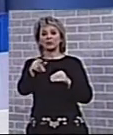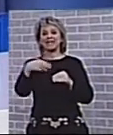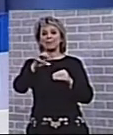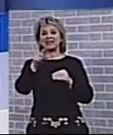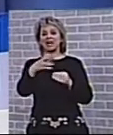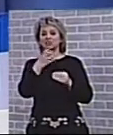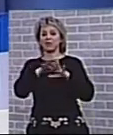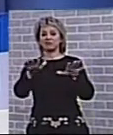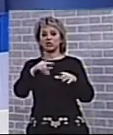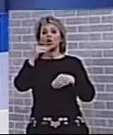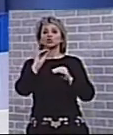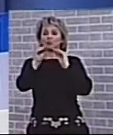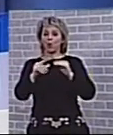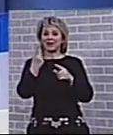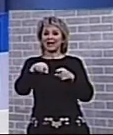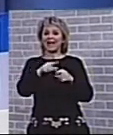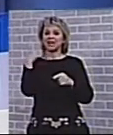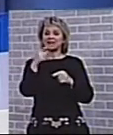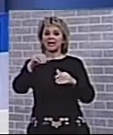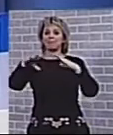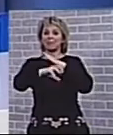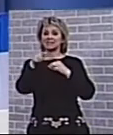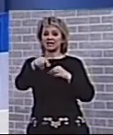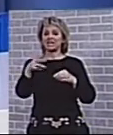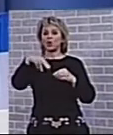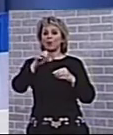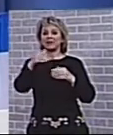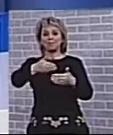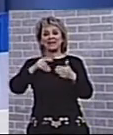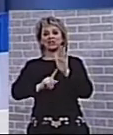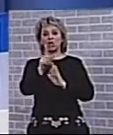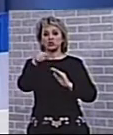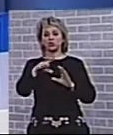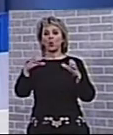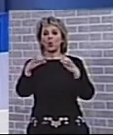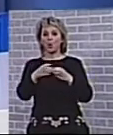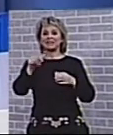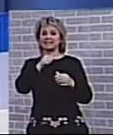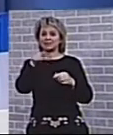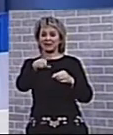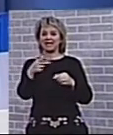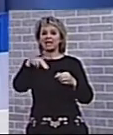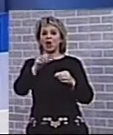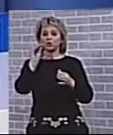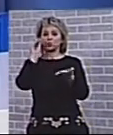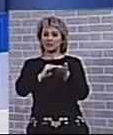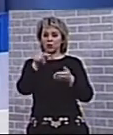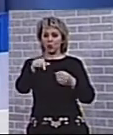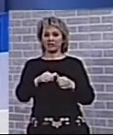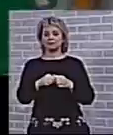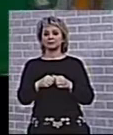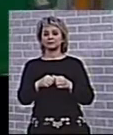имитаторы тепловыделяющих сборок. Это одна из последних операций перед началом комплексных испытаний реакторной установки.